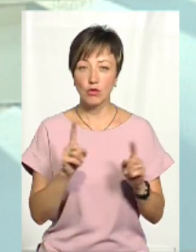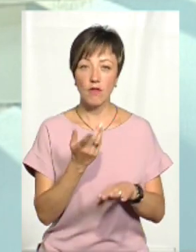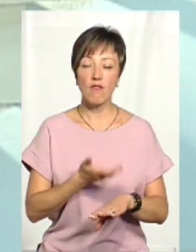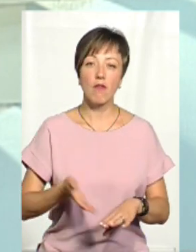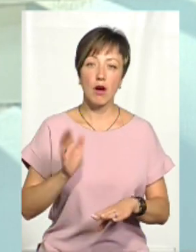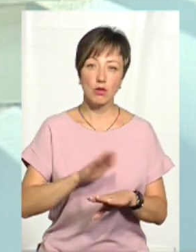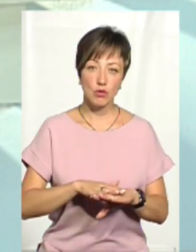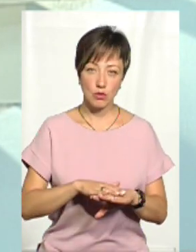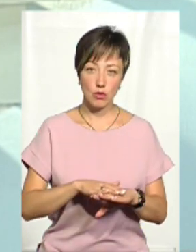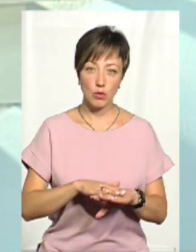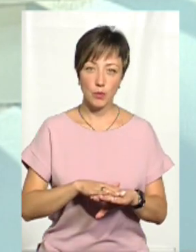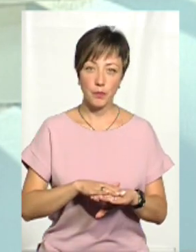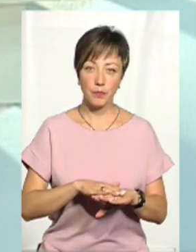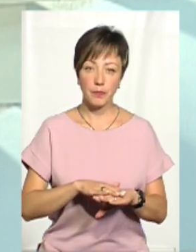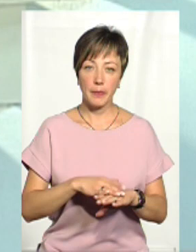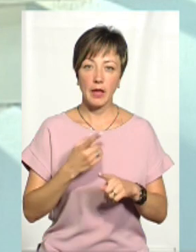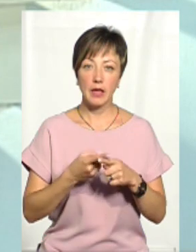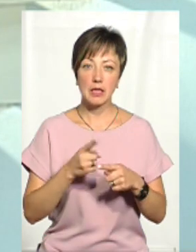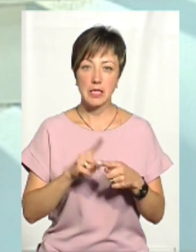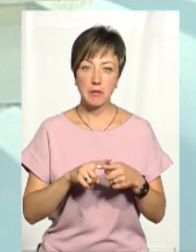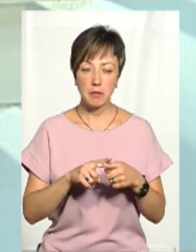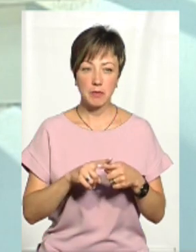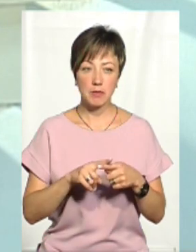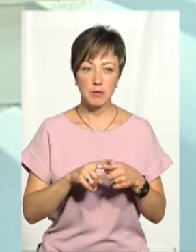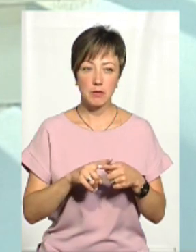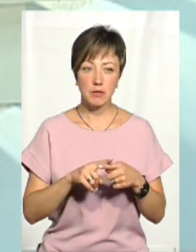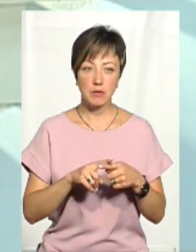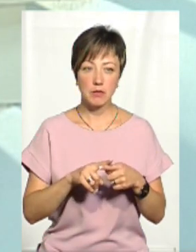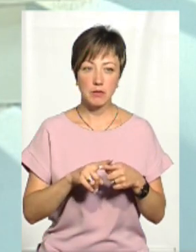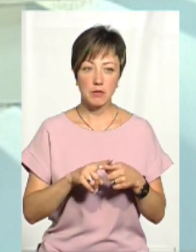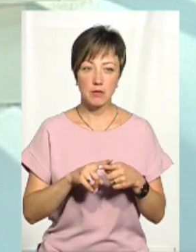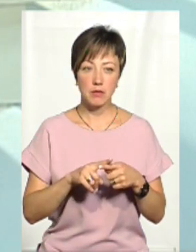дуже важко оцим